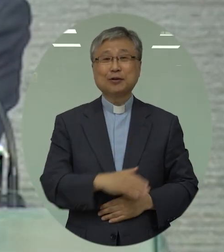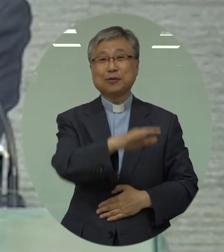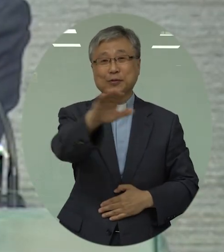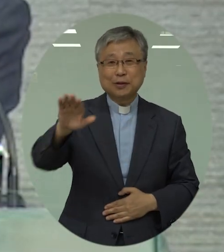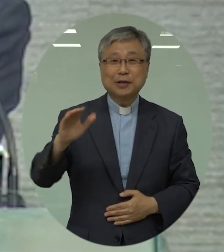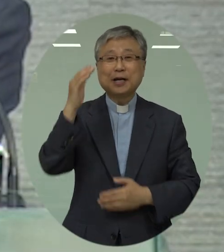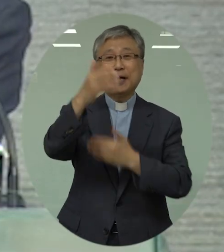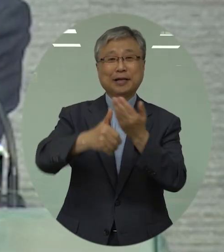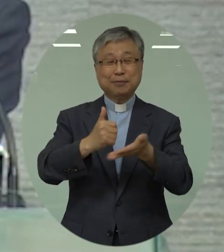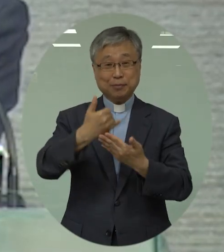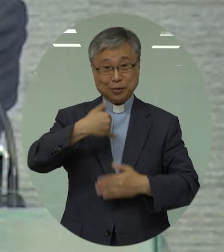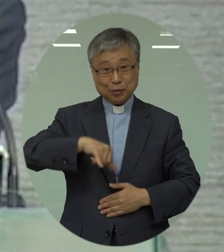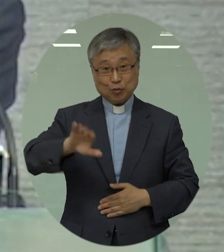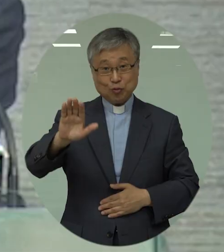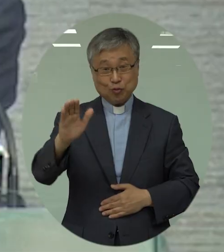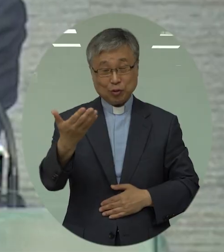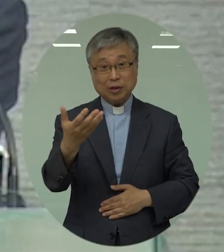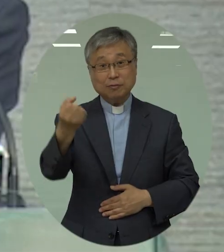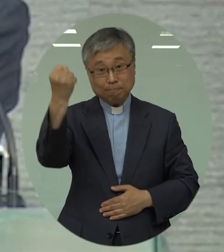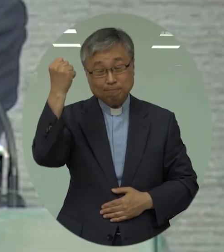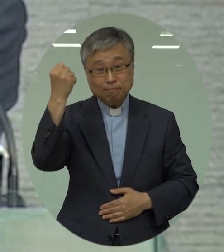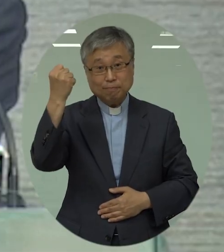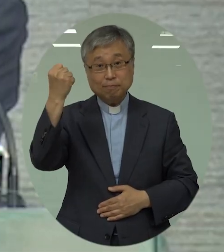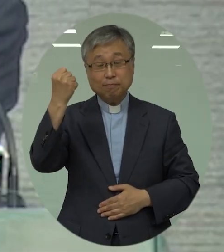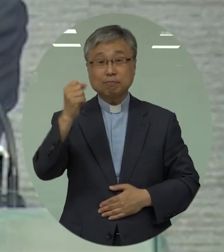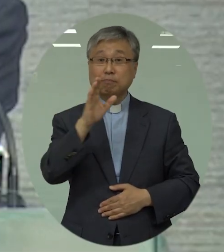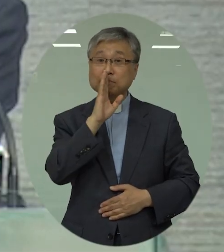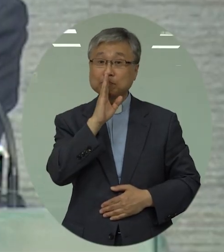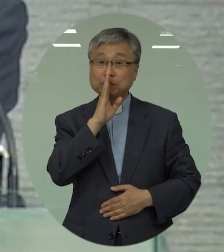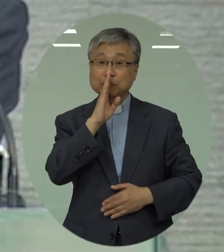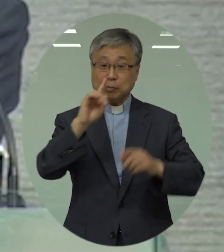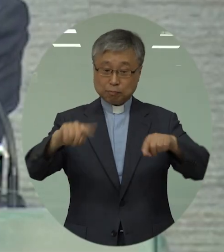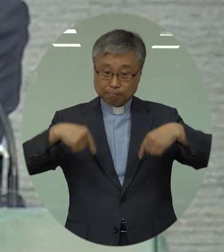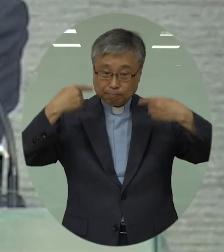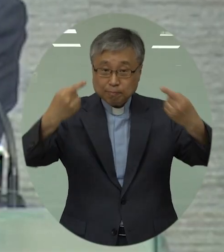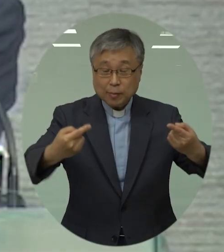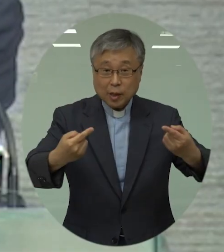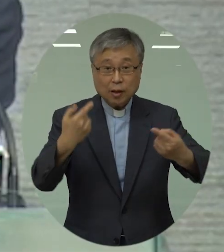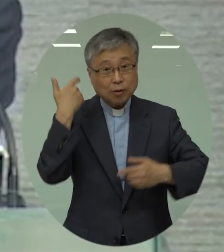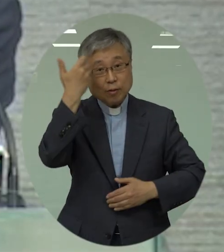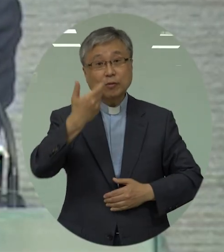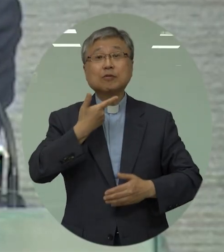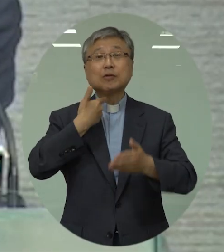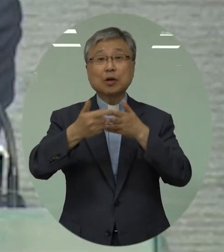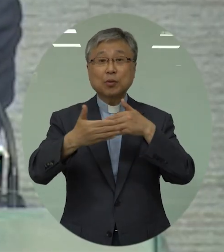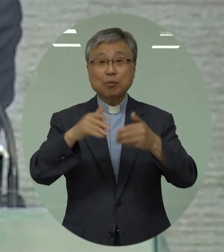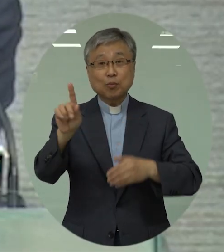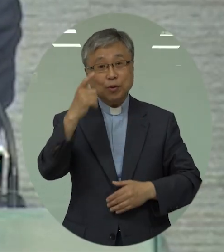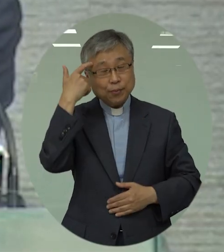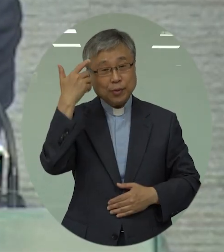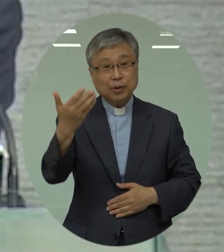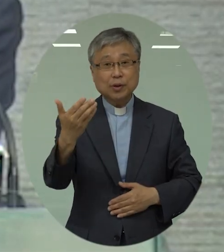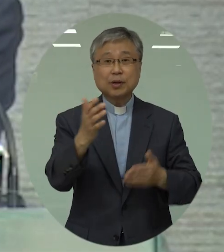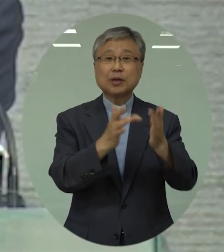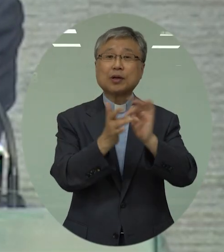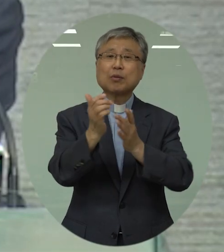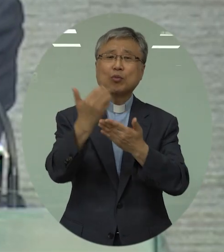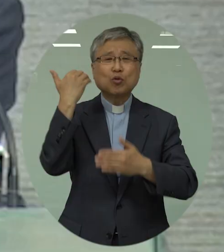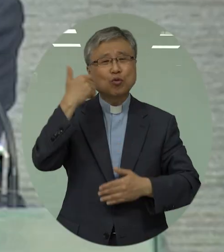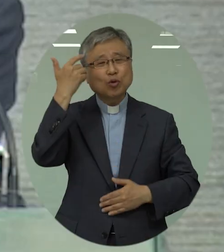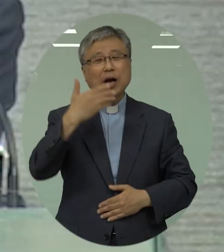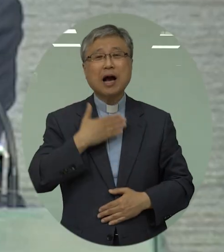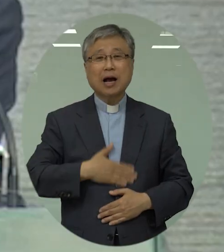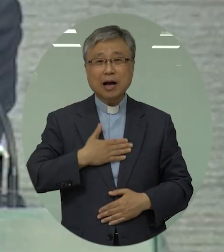우리가 하나님의 자녀가 되는 것, 그것에 입문하기에 제일 중요한 영적 체험이 뭡니까? 예수님이